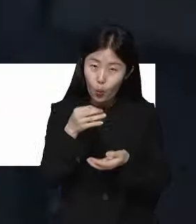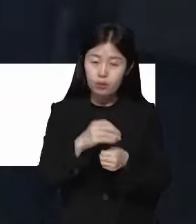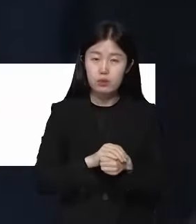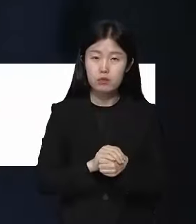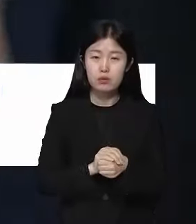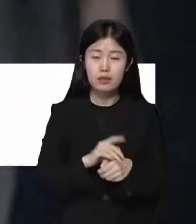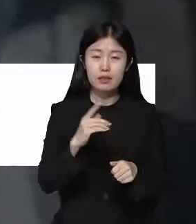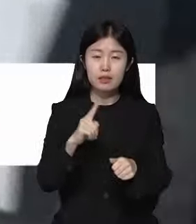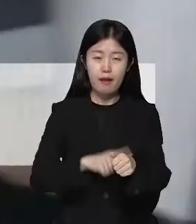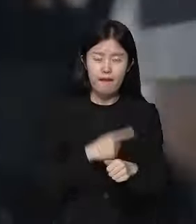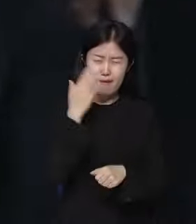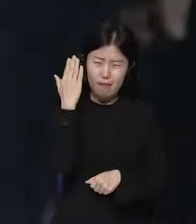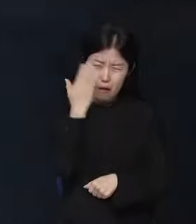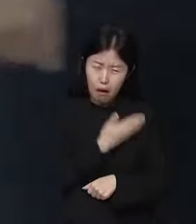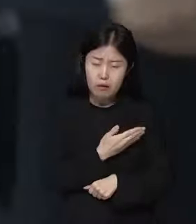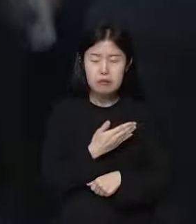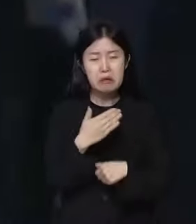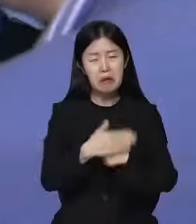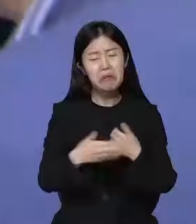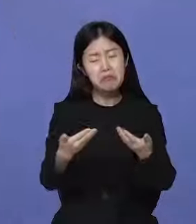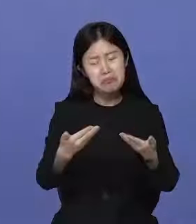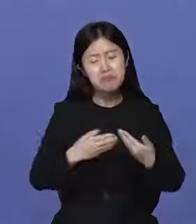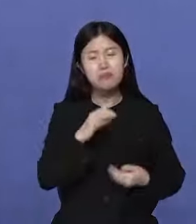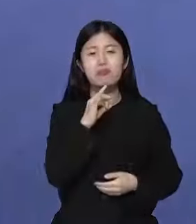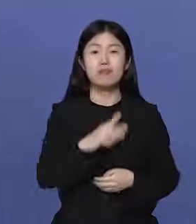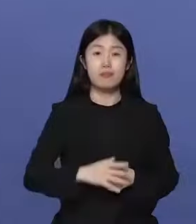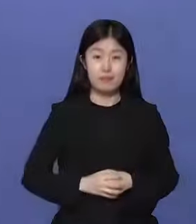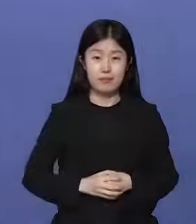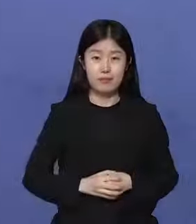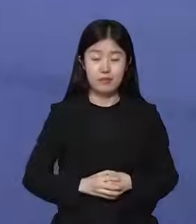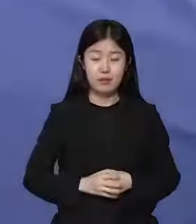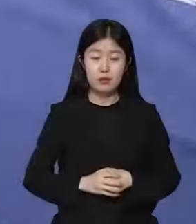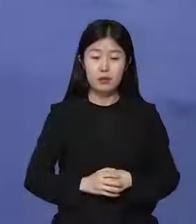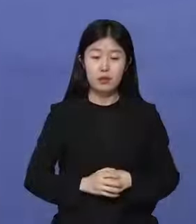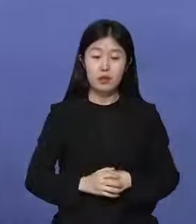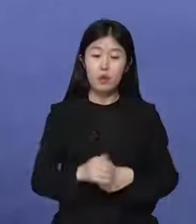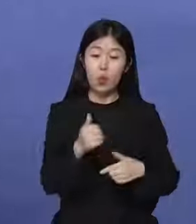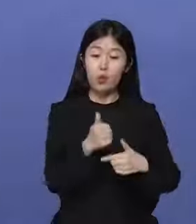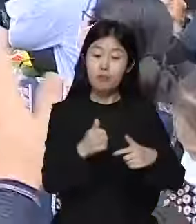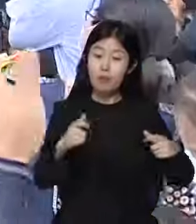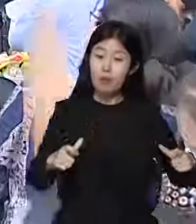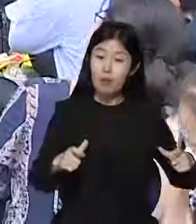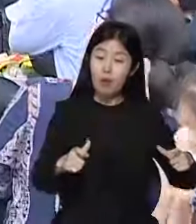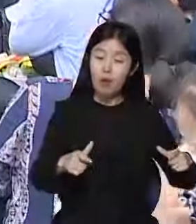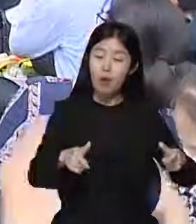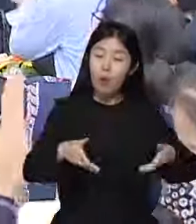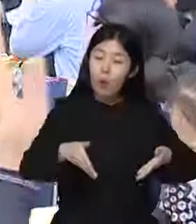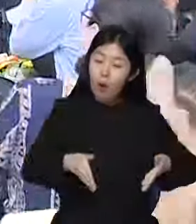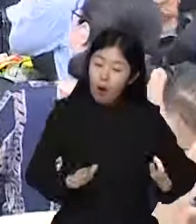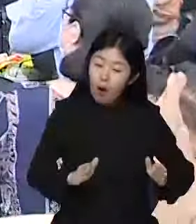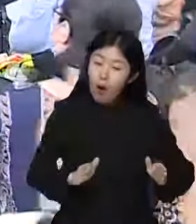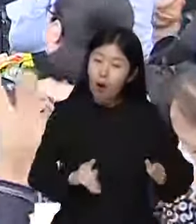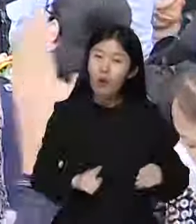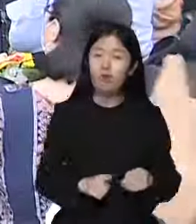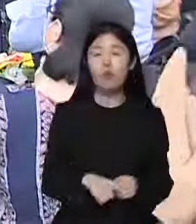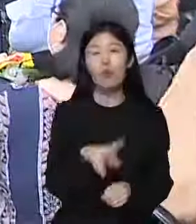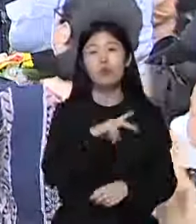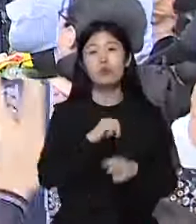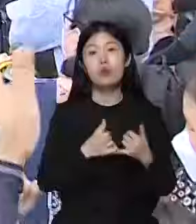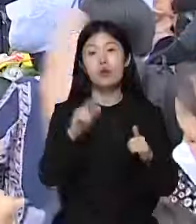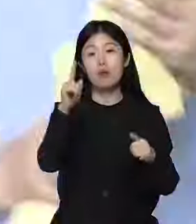것이 전부입니다. 정치권에서 호남을 대표하는 인물이 사라졌고 이어 정책이나 아젠다를